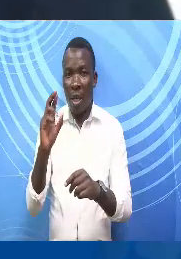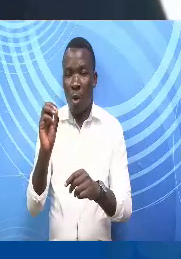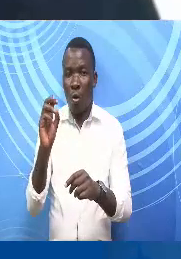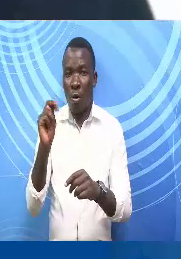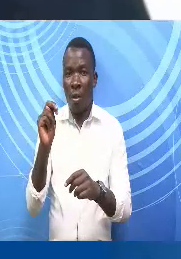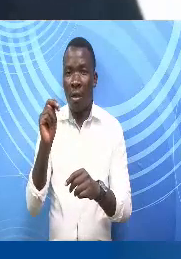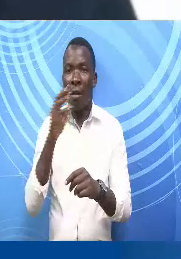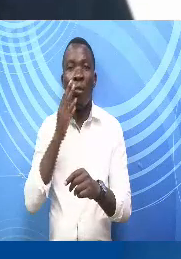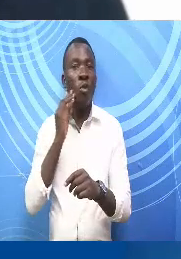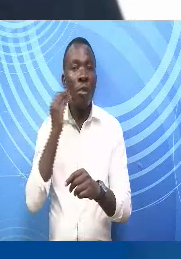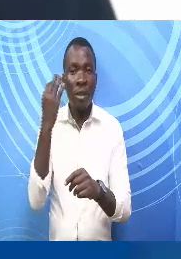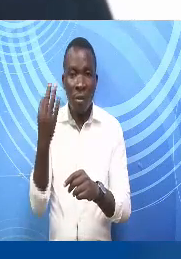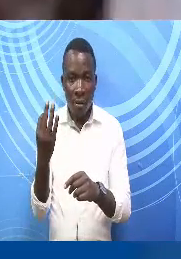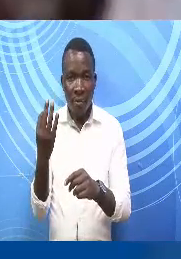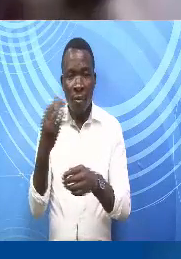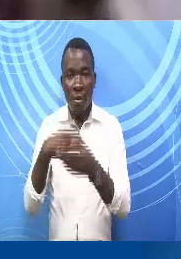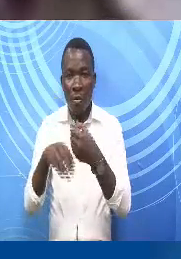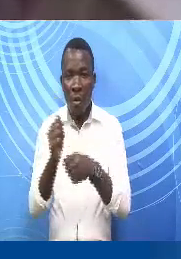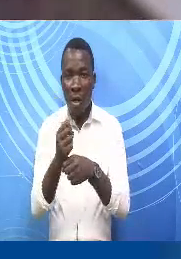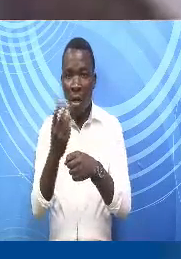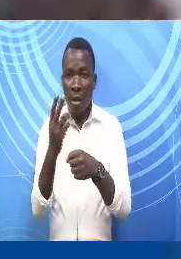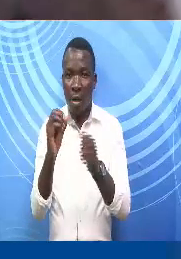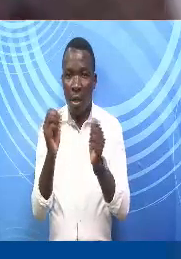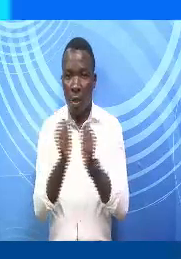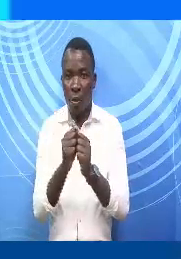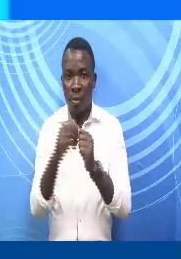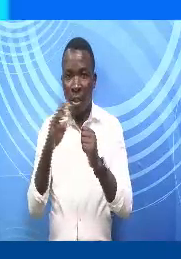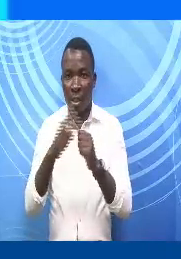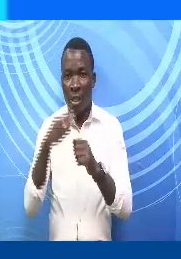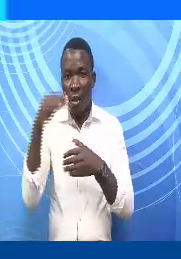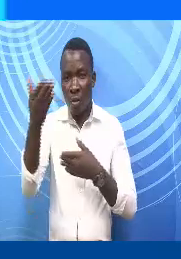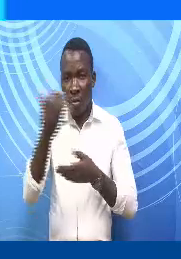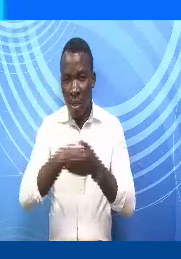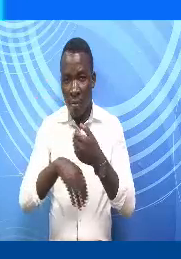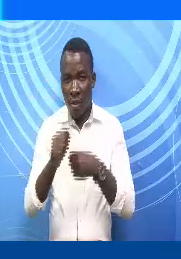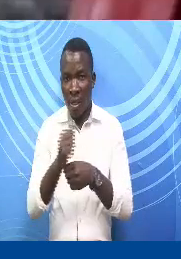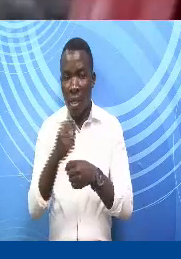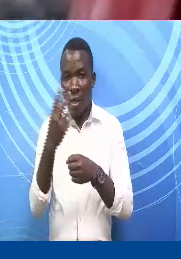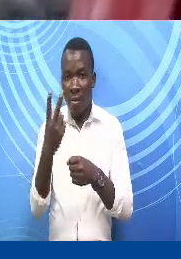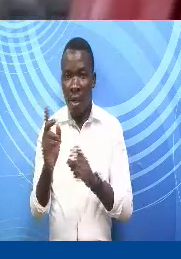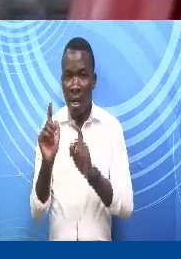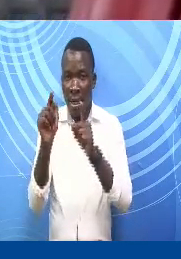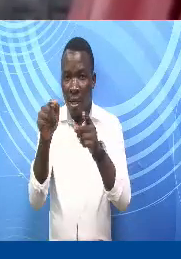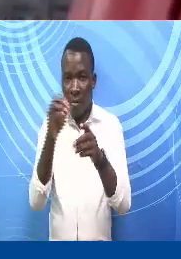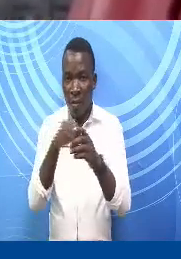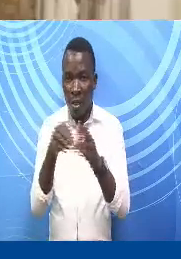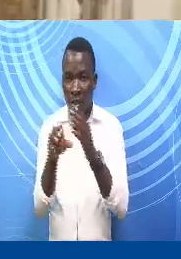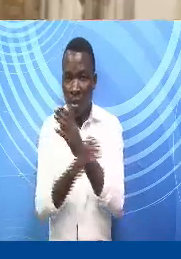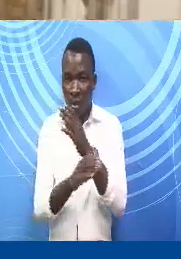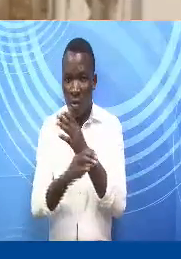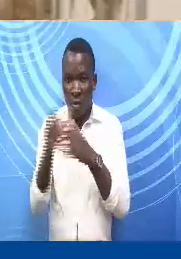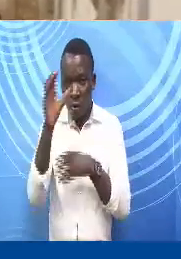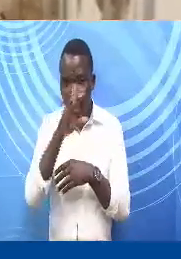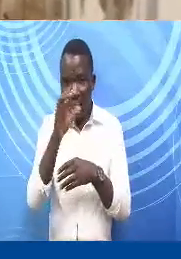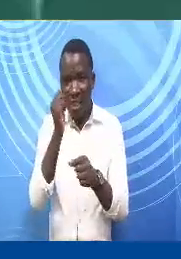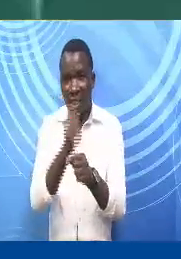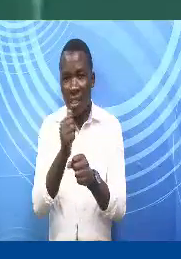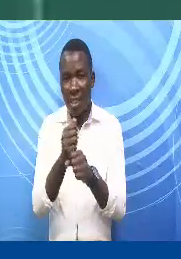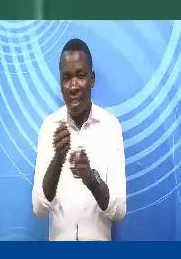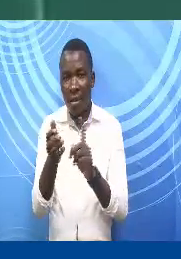mwaka 2019 nyuma y'imyaka ibiri yari ishize. Uyu Begum agiye muri Arabia Saudite agiye gushaka akazi gahemba